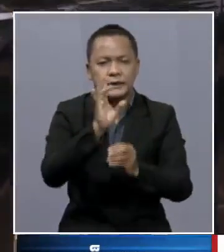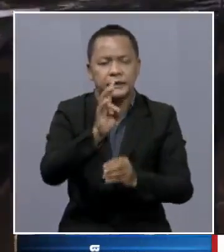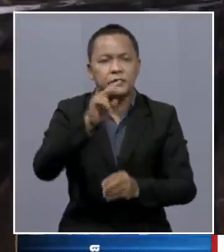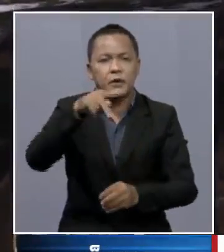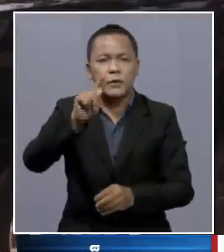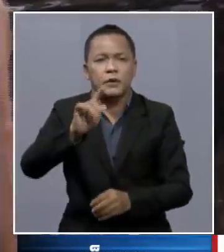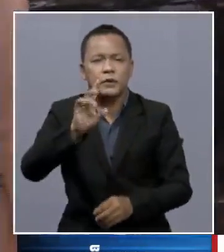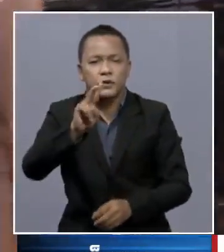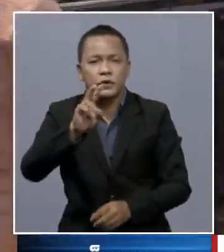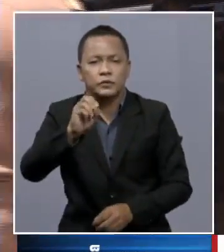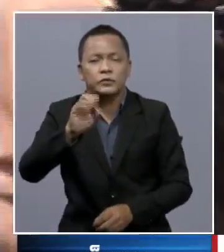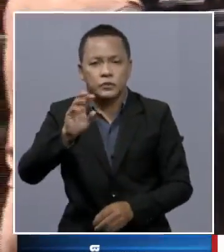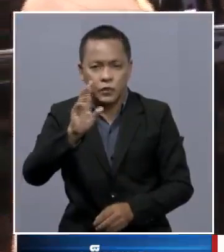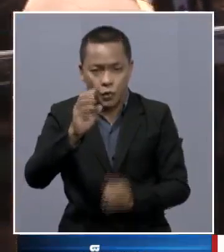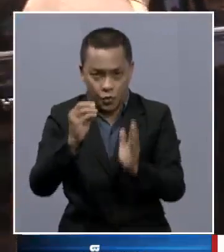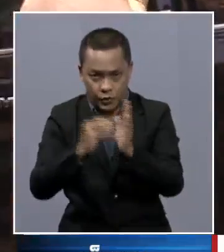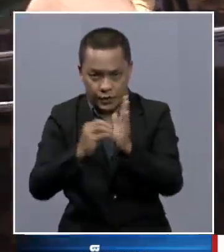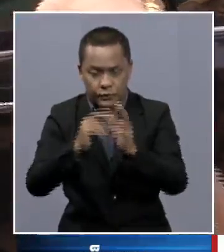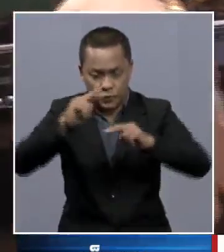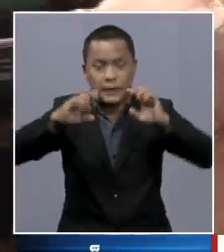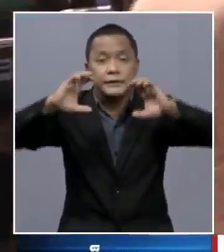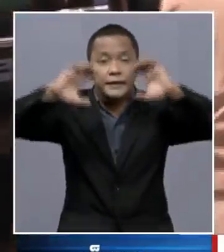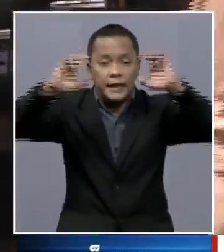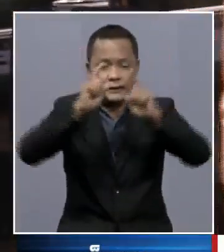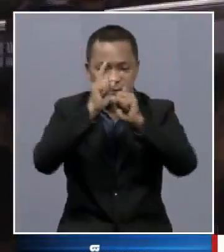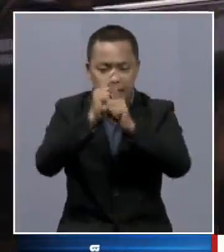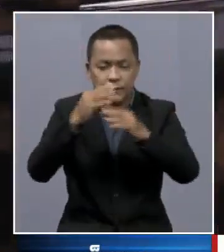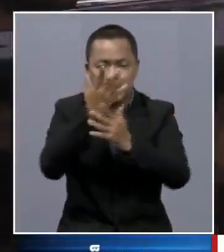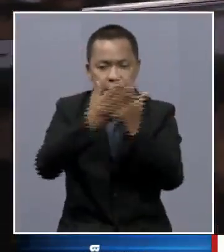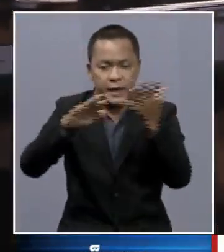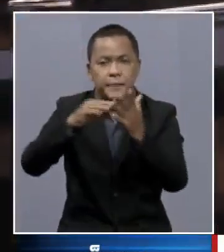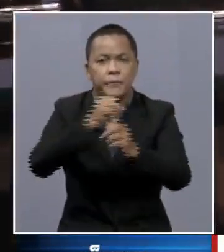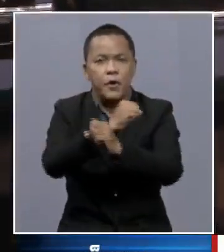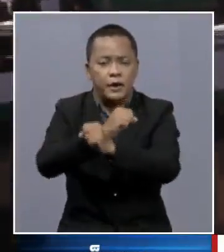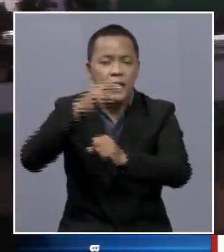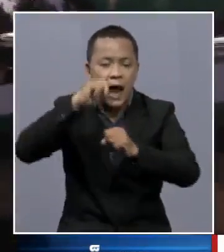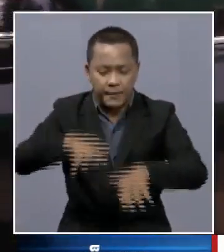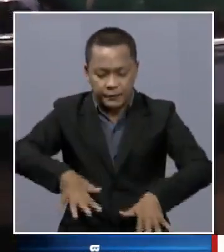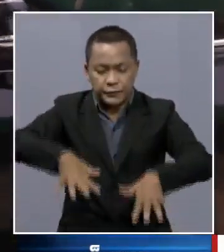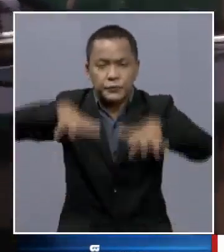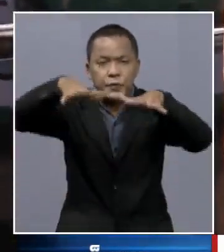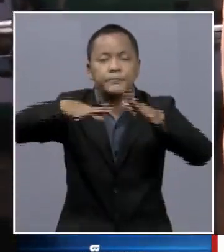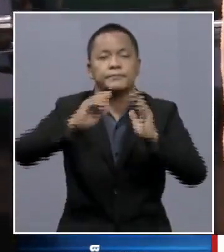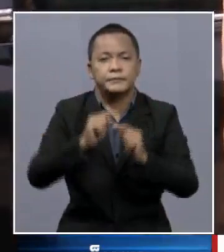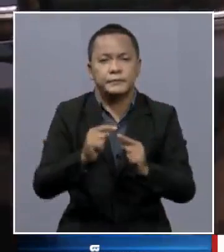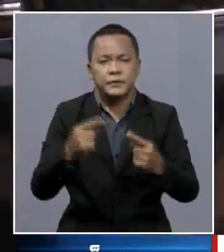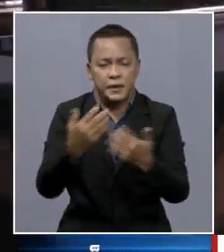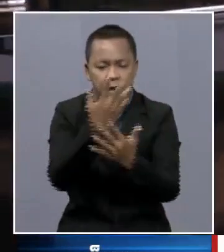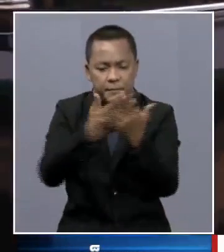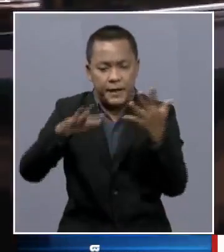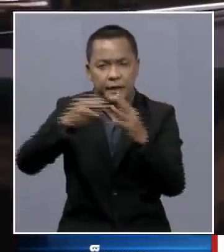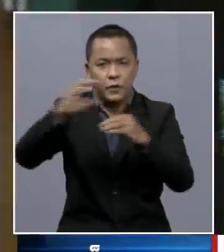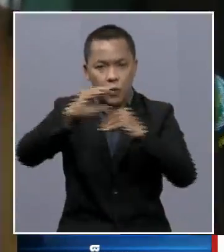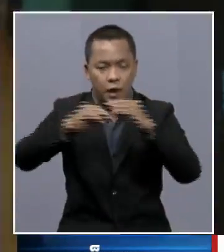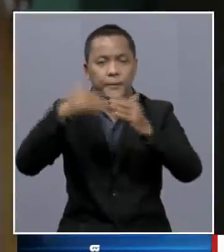209 กุเทพมหานครนะครัก็ไปตวรชการติดตามเรื่องแผนบธาอุทธกภัยในพืนที่รุมนำจ้ามพระยาตอนล่างแล้วกแผนงาน